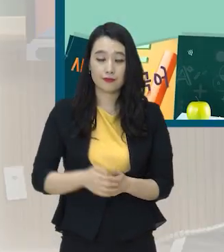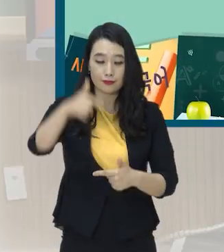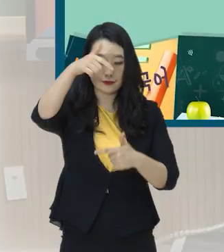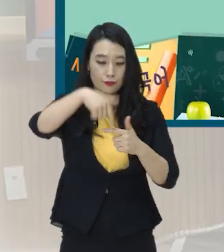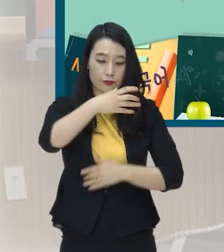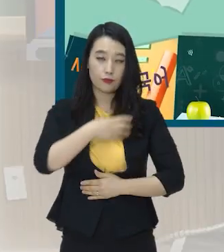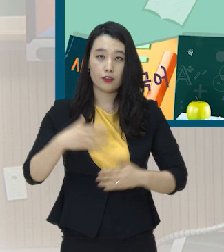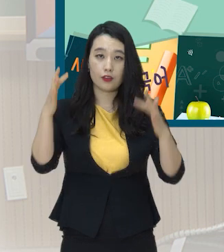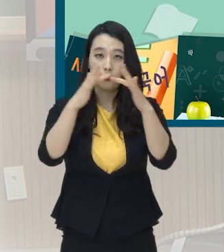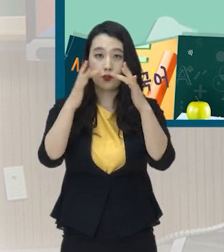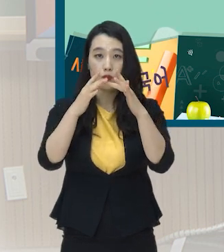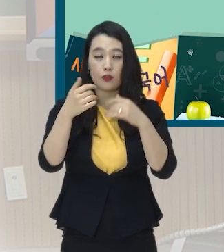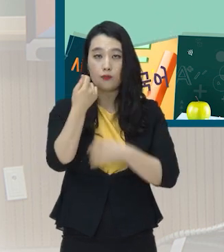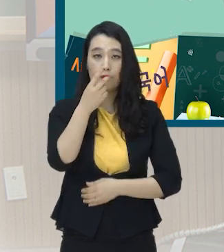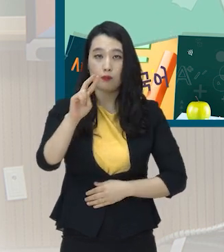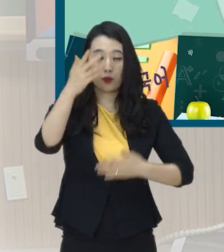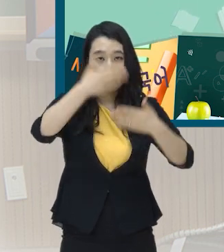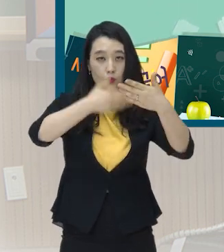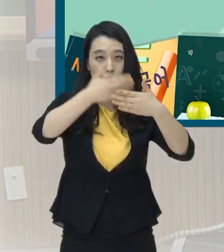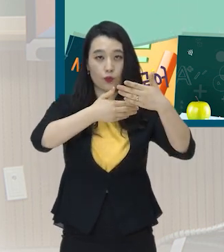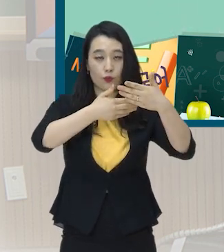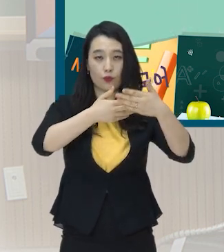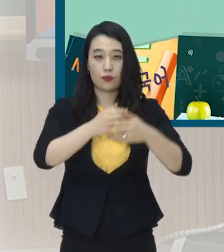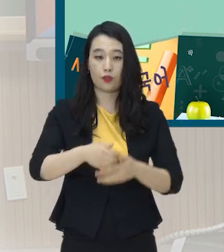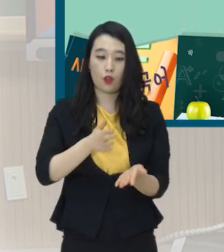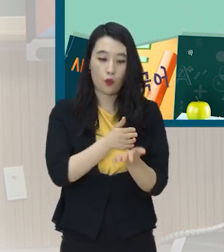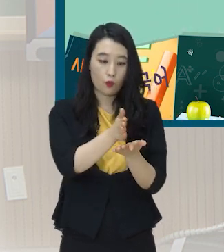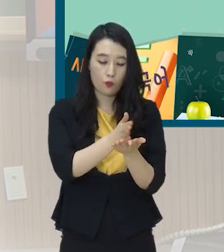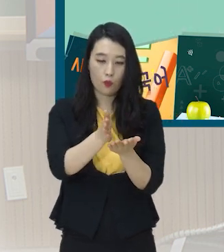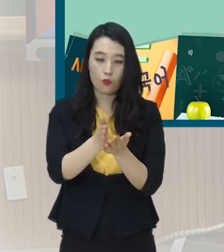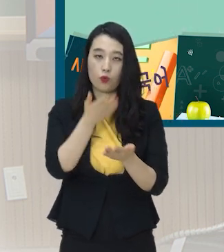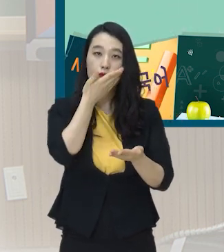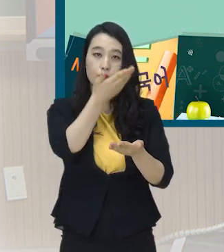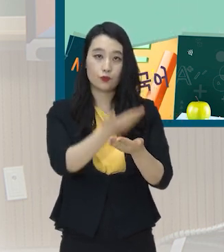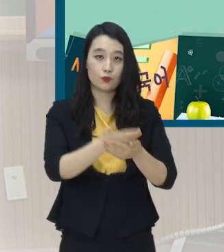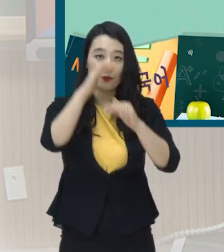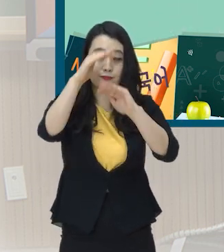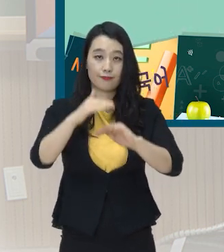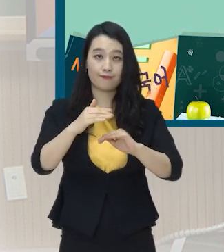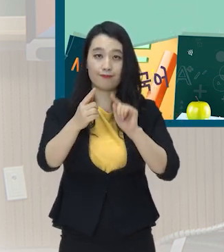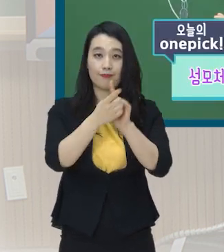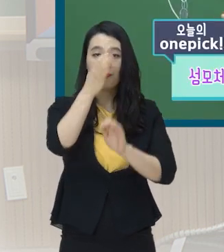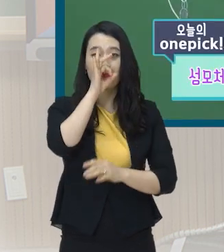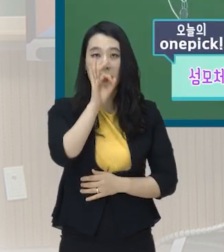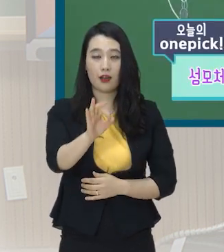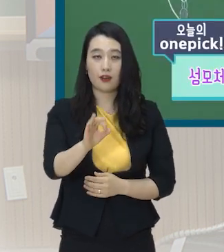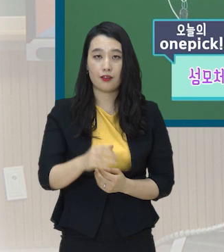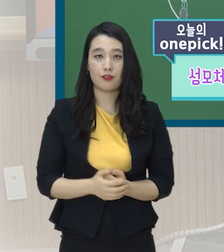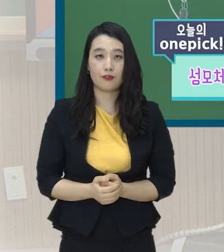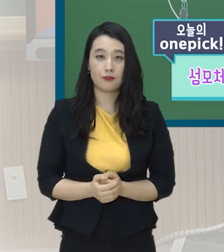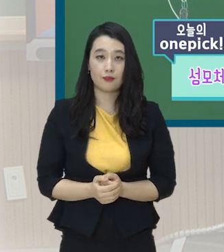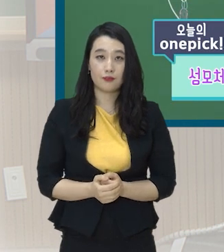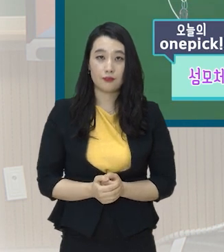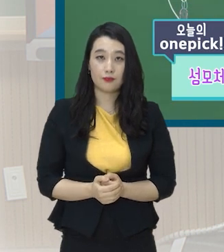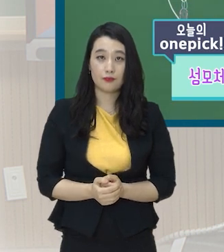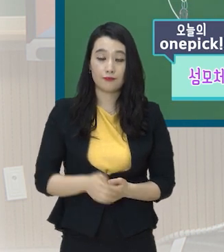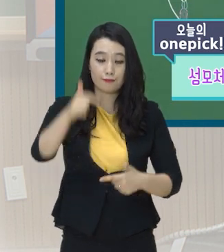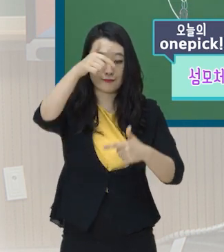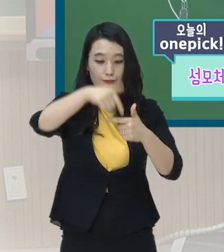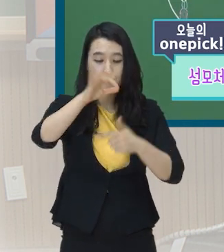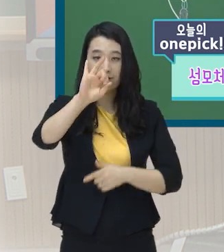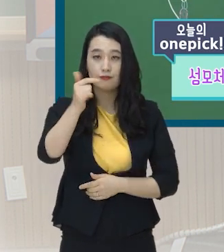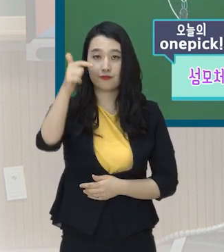강남구청 인터넷 수능 방송을 통해 과목별로 꼭 알아야 할 핵심 포인트만 만나볼 수 있습니다. 강남인강이